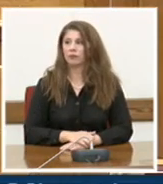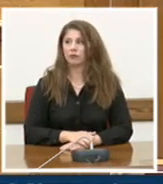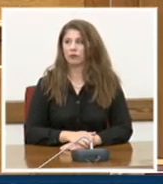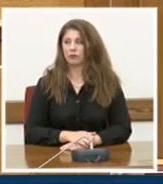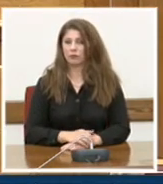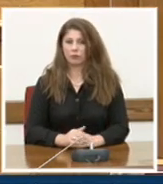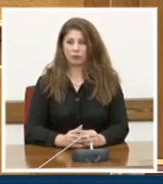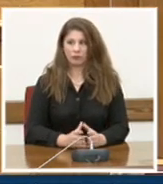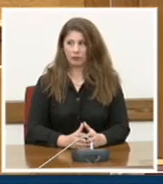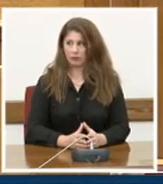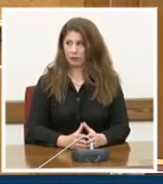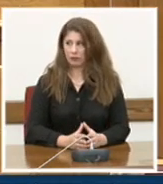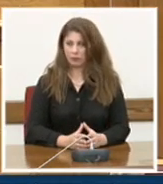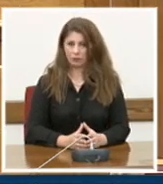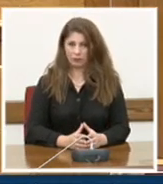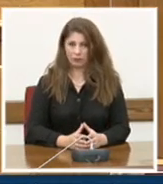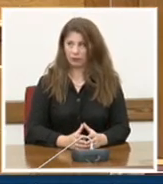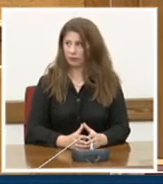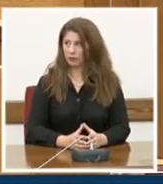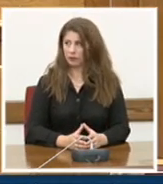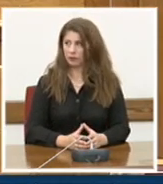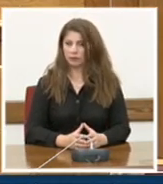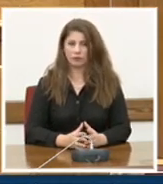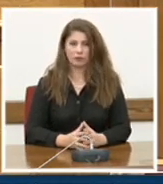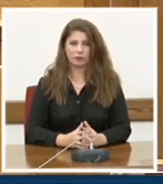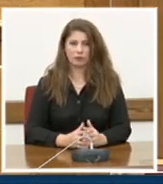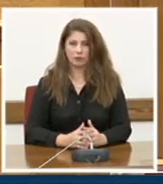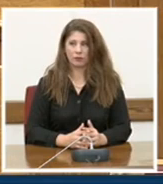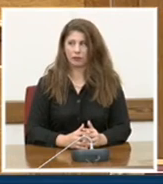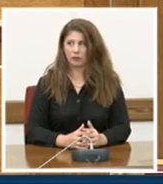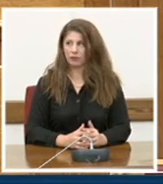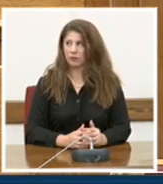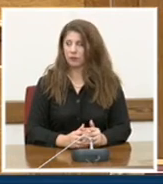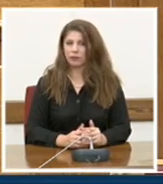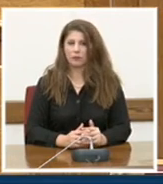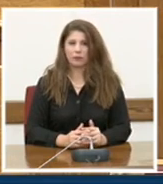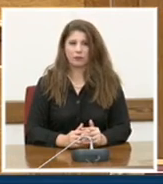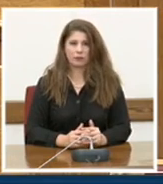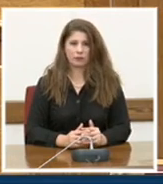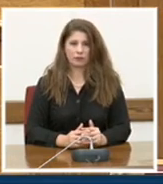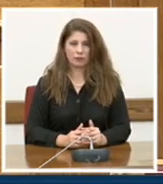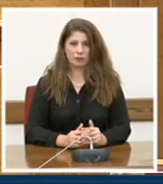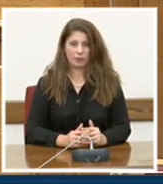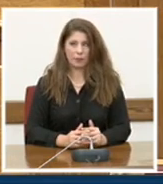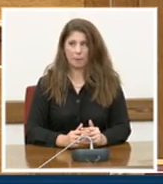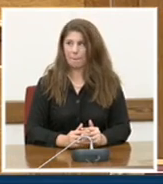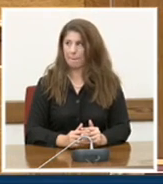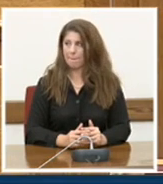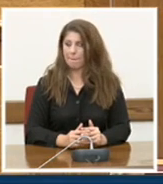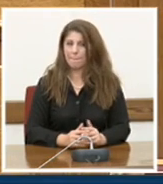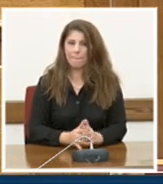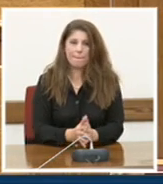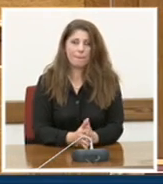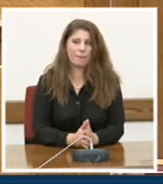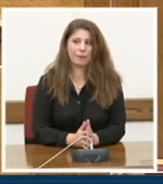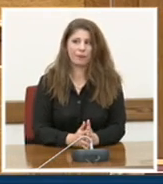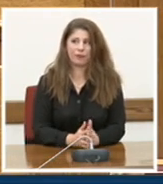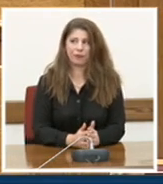παρακολουθήσεων δεν έχει μόνο τη σφραγίδα της Νέας Δημοκρατίας, αλλά και του ΣΥΡΙΖΑ όλων των κυβερνήσεων. Ό,τι και να πείτε